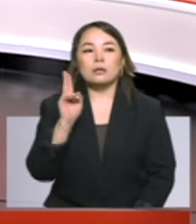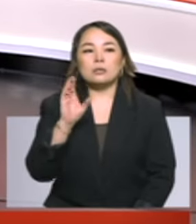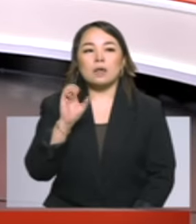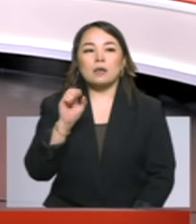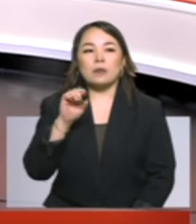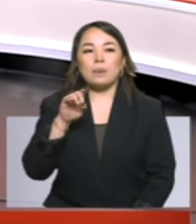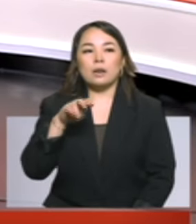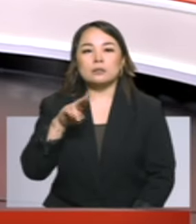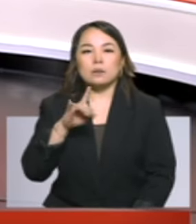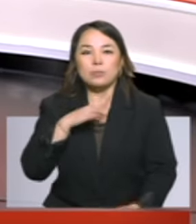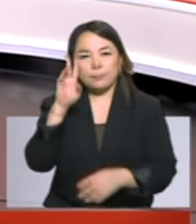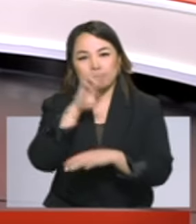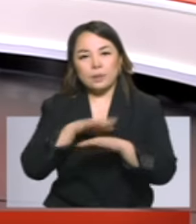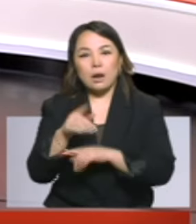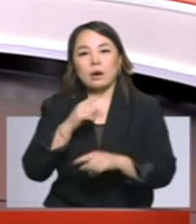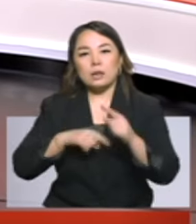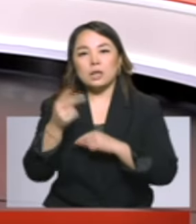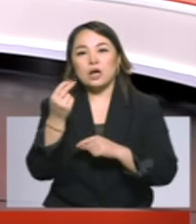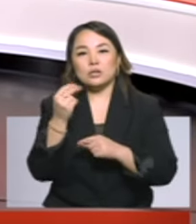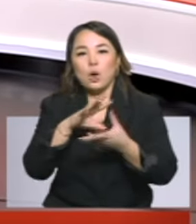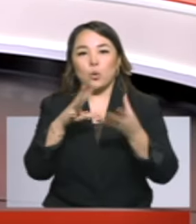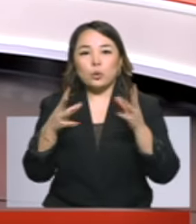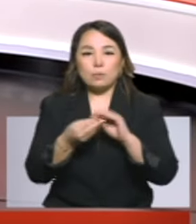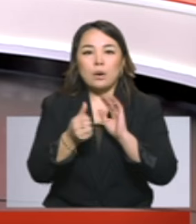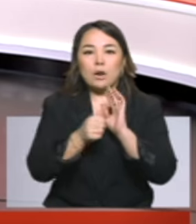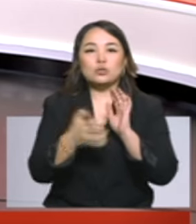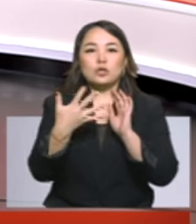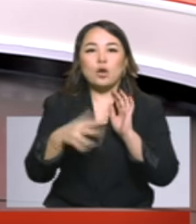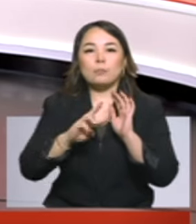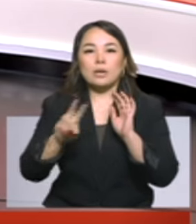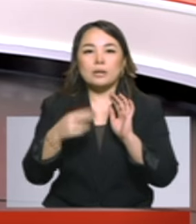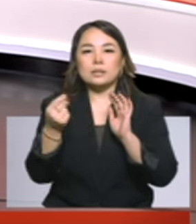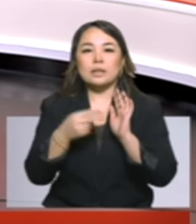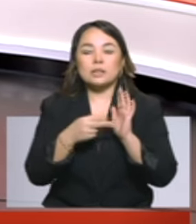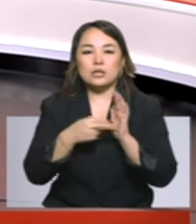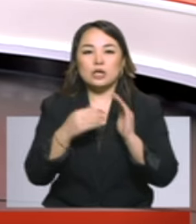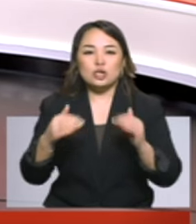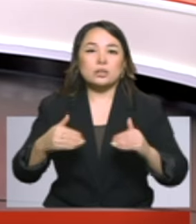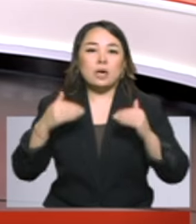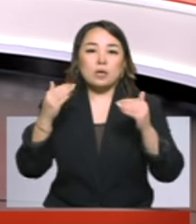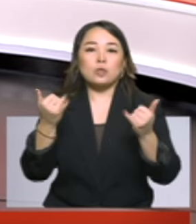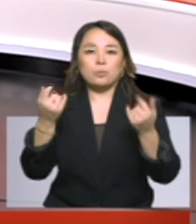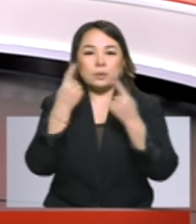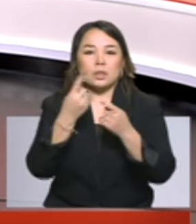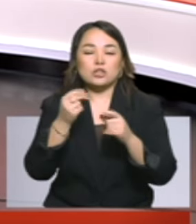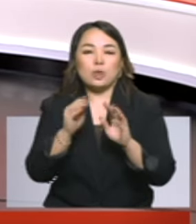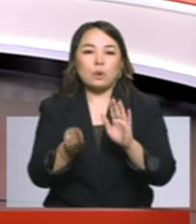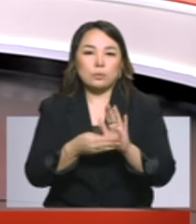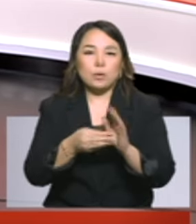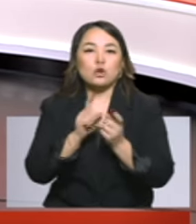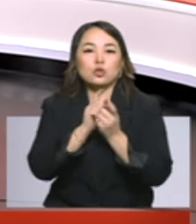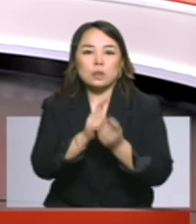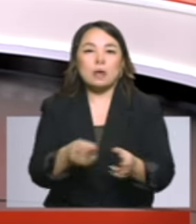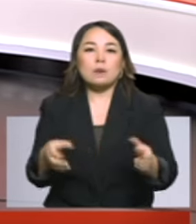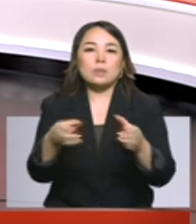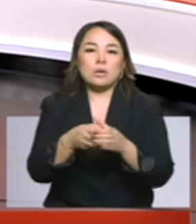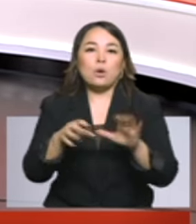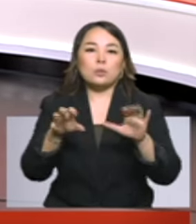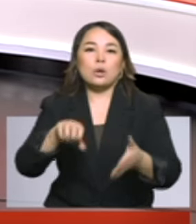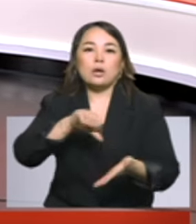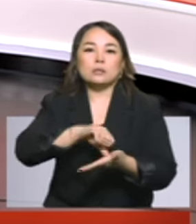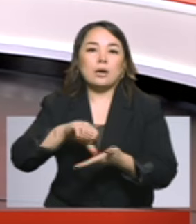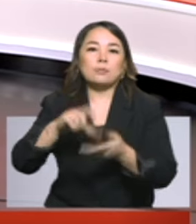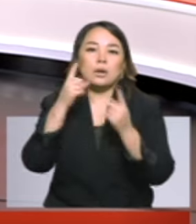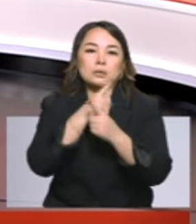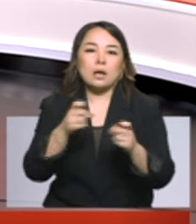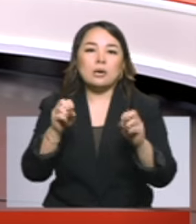Қайрат Сатыбалдының мемлекетке қайтарған қаражат көлемі 650 миллиард теңгеге жетті. Бұл туралы жемқорлыққа қарсы күрес комитетінің арнайы өкілі